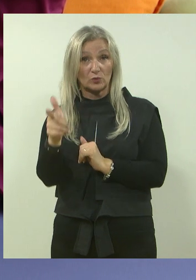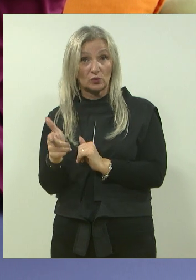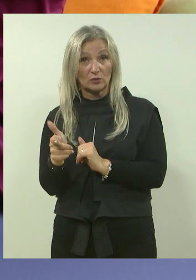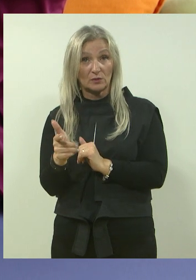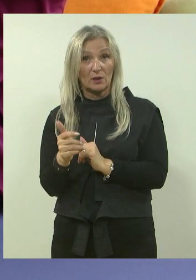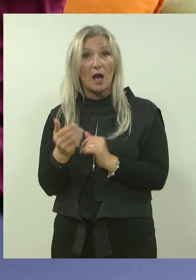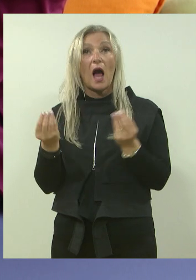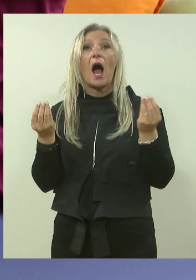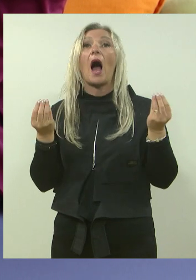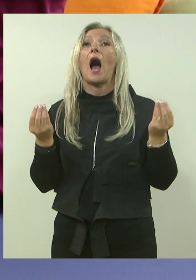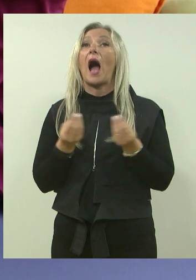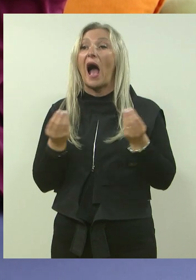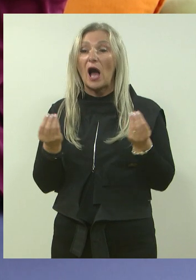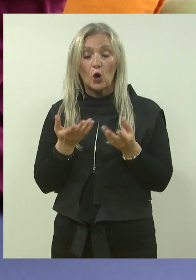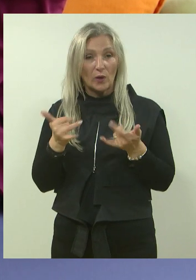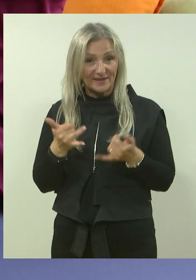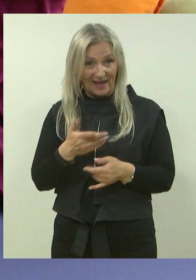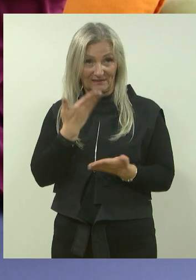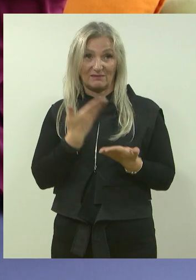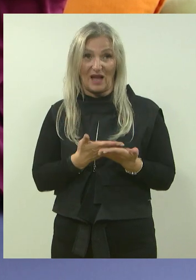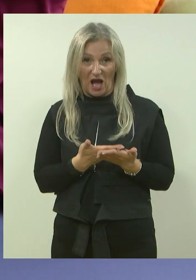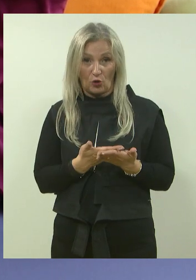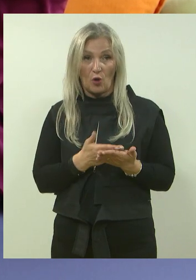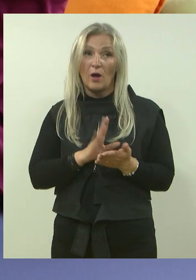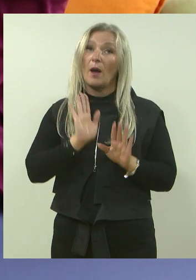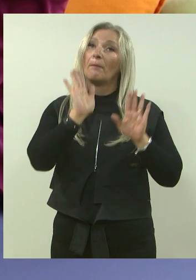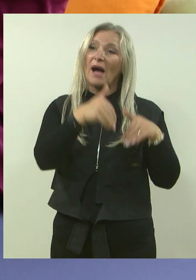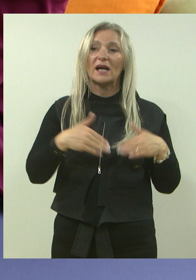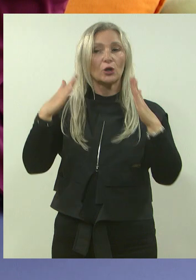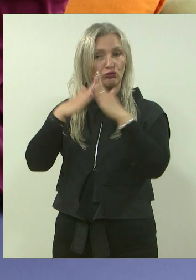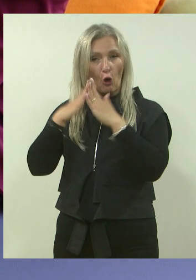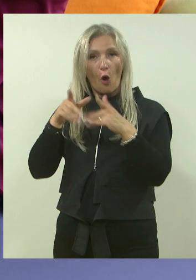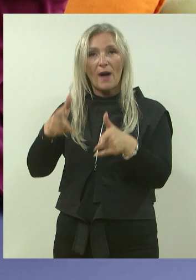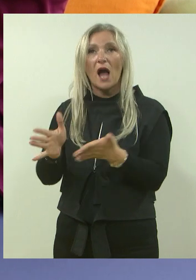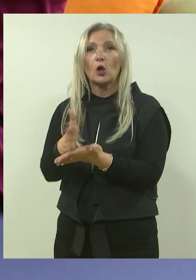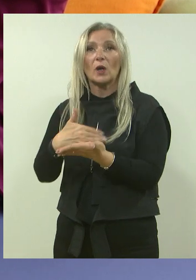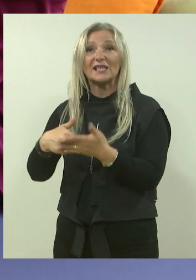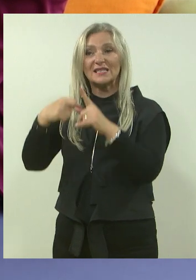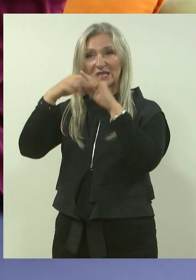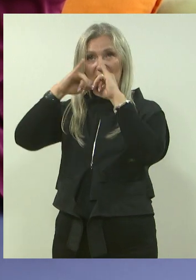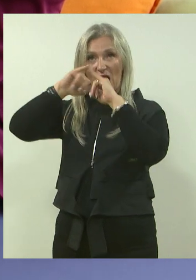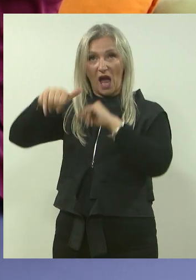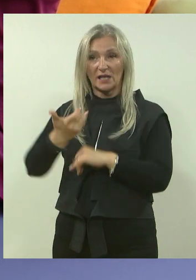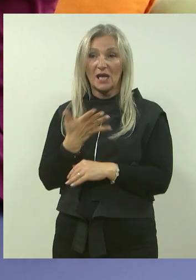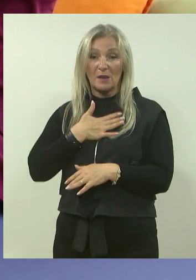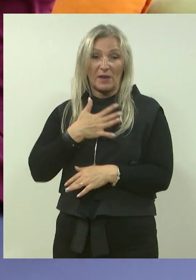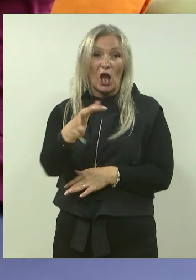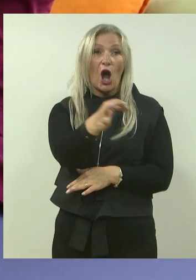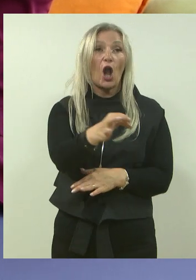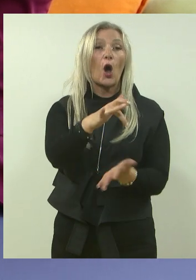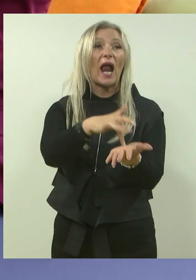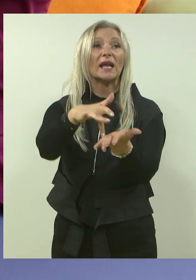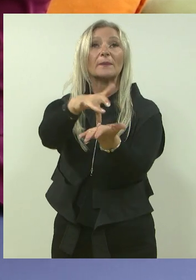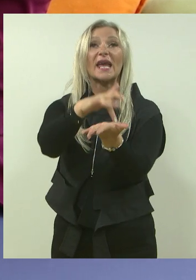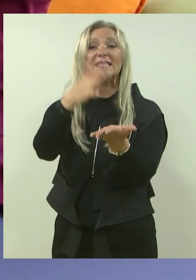je već tako, onda barem doma da se taj kajkavski koristi, pogotovo mi koji smo eto tako iz nekakvih lokalnih mjesta